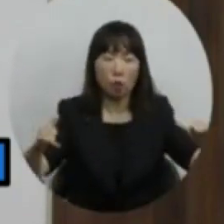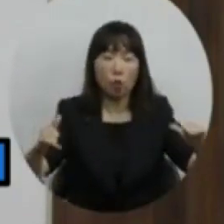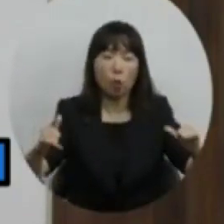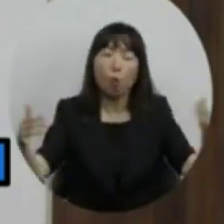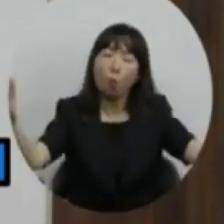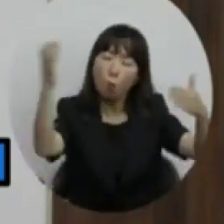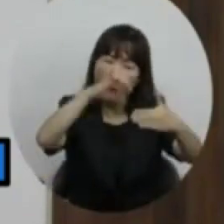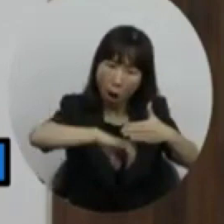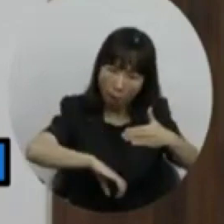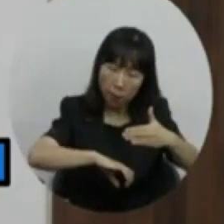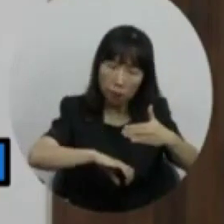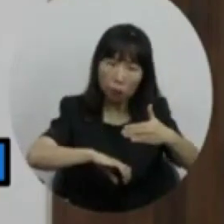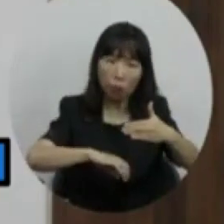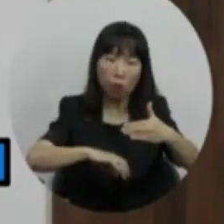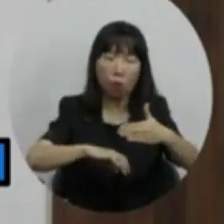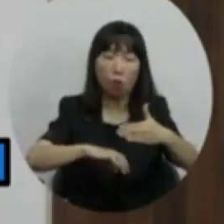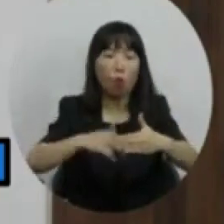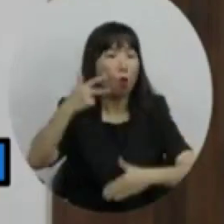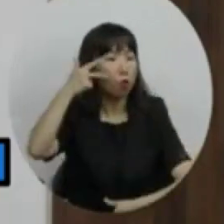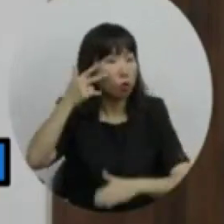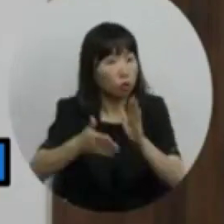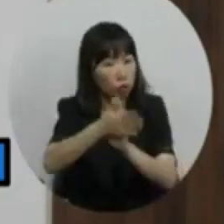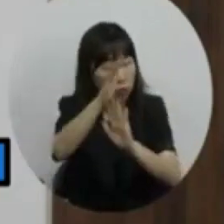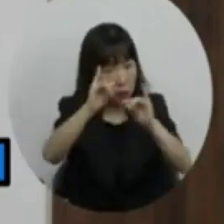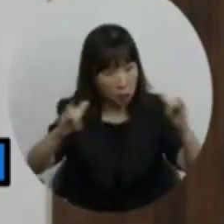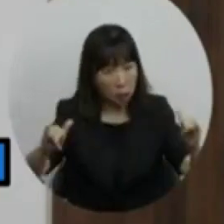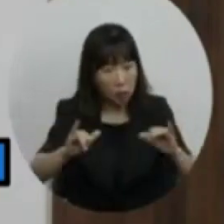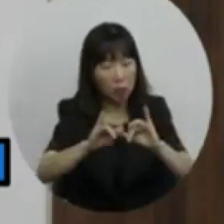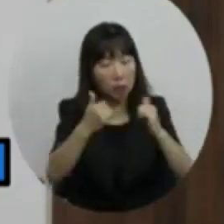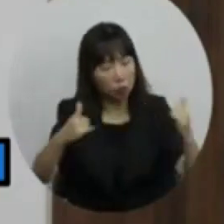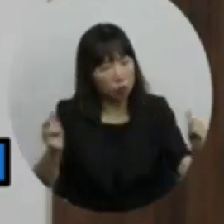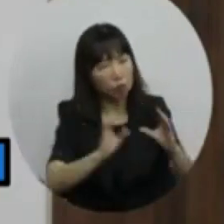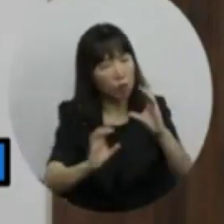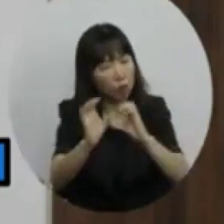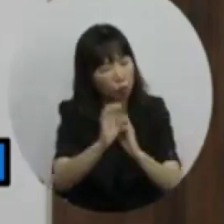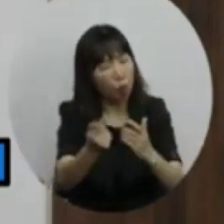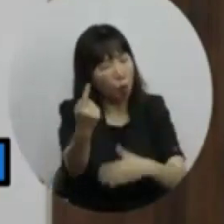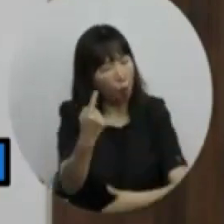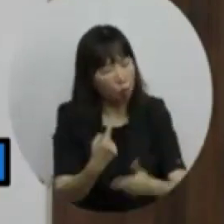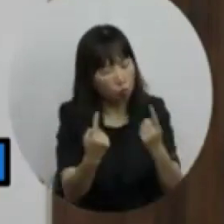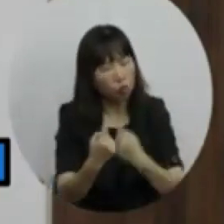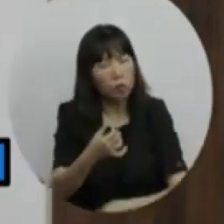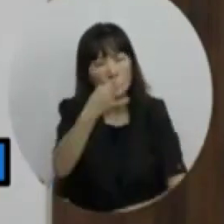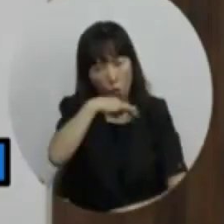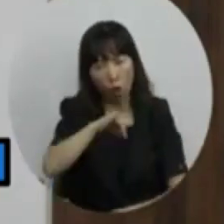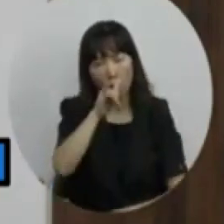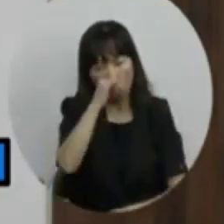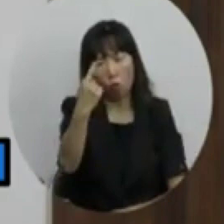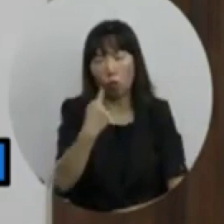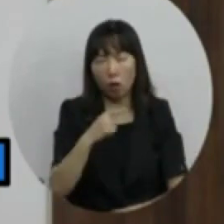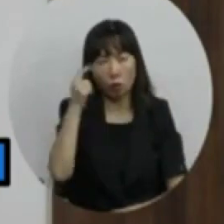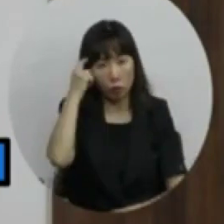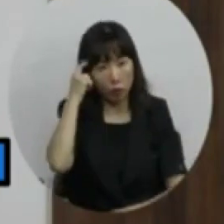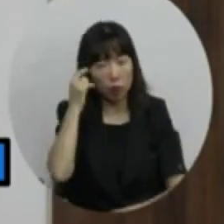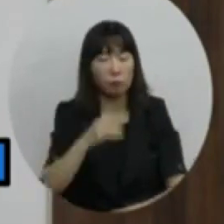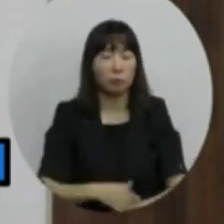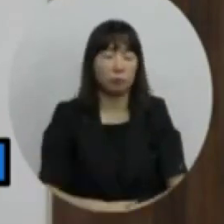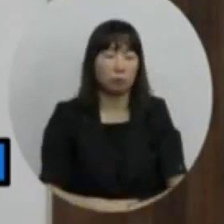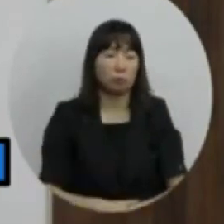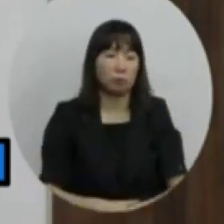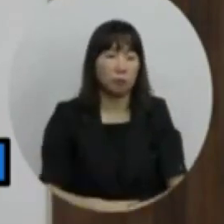있게 되어 일부 여주의 인구가 유입되는 효과가 될 수도 있을 거라고 생각합니다. 전국